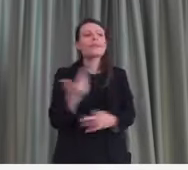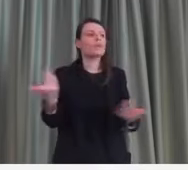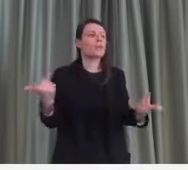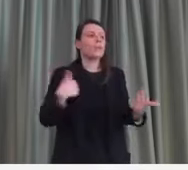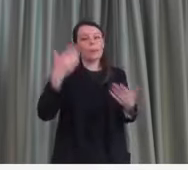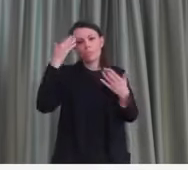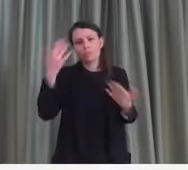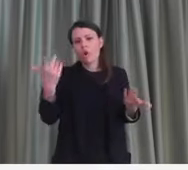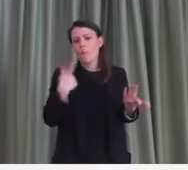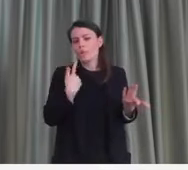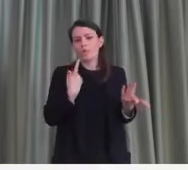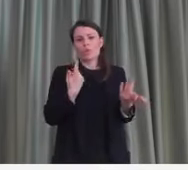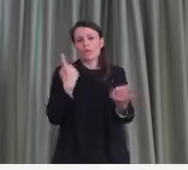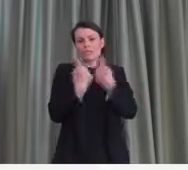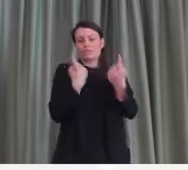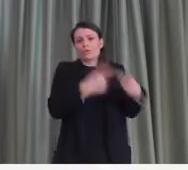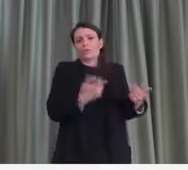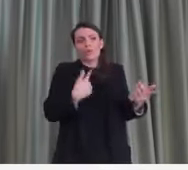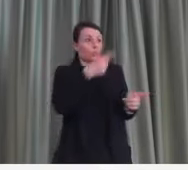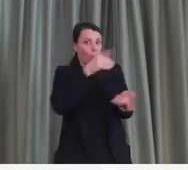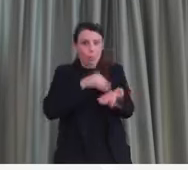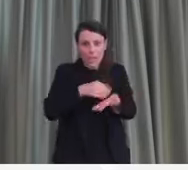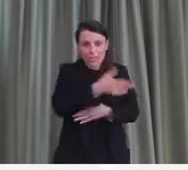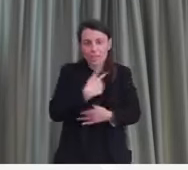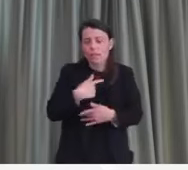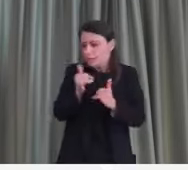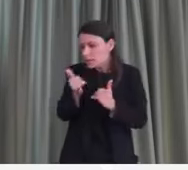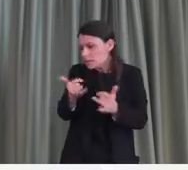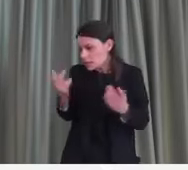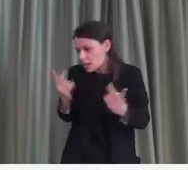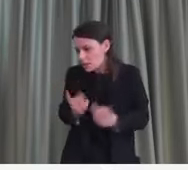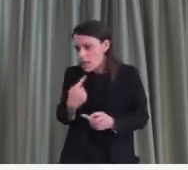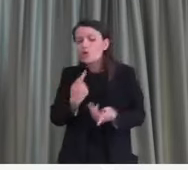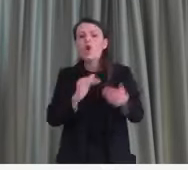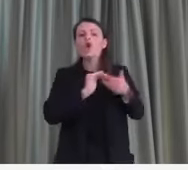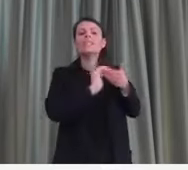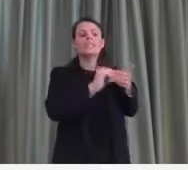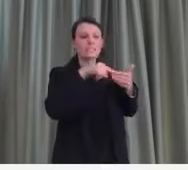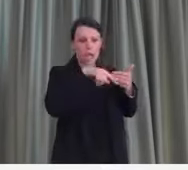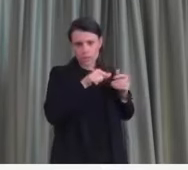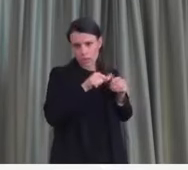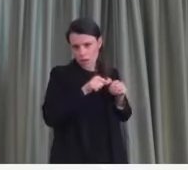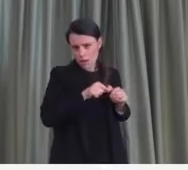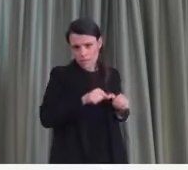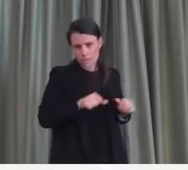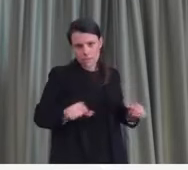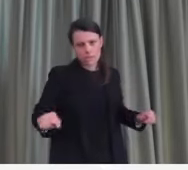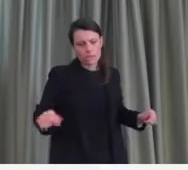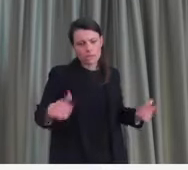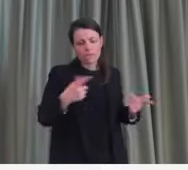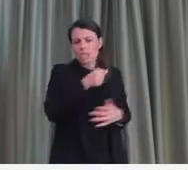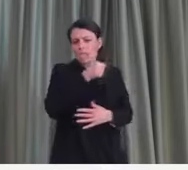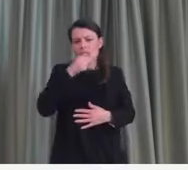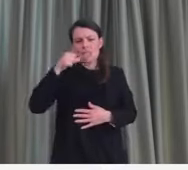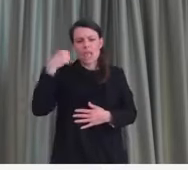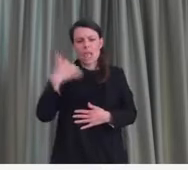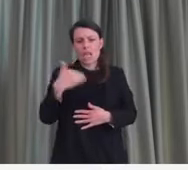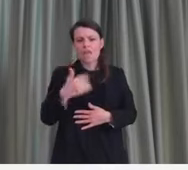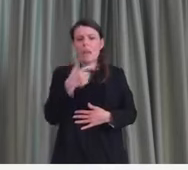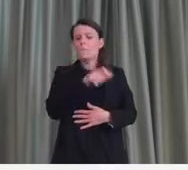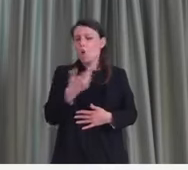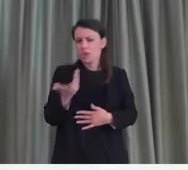per affrontare vuol dire adesso li curava anche la distanza è fondamentale perché evita che uno dire con il vapore acqueo